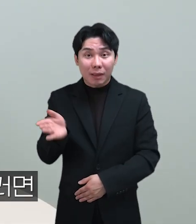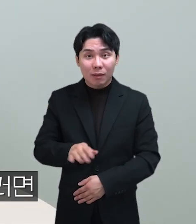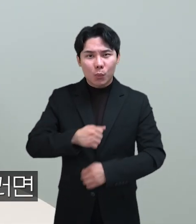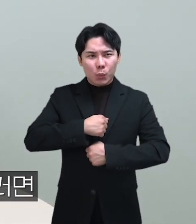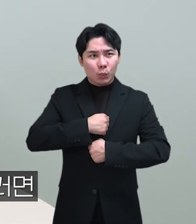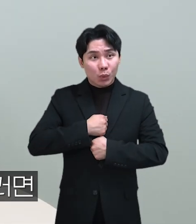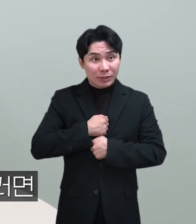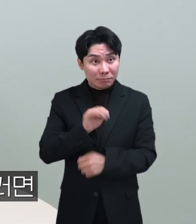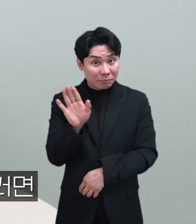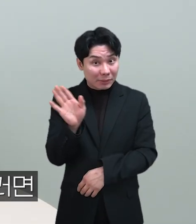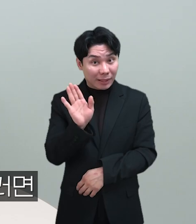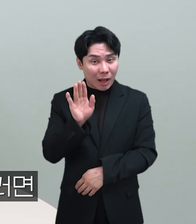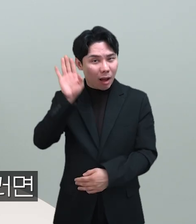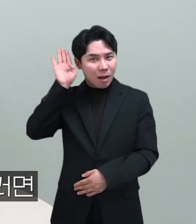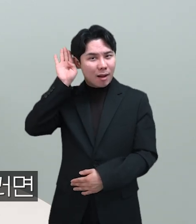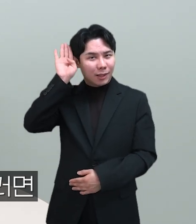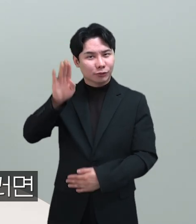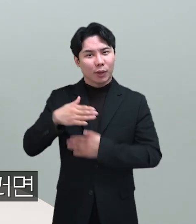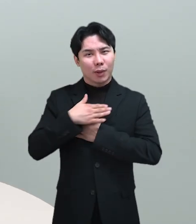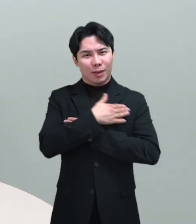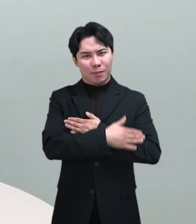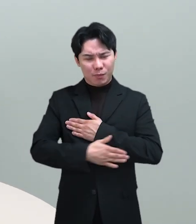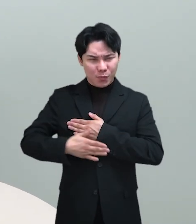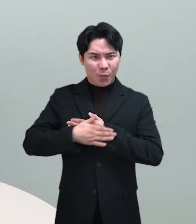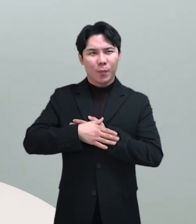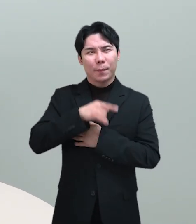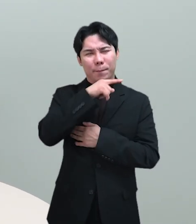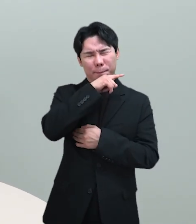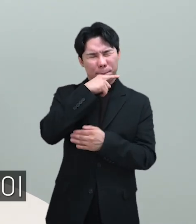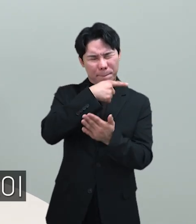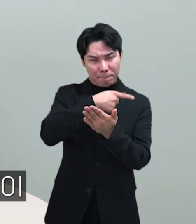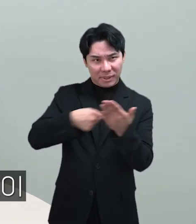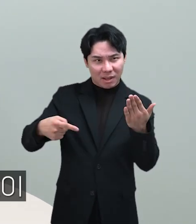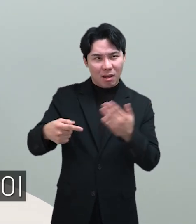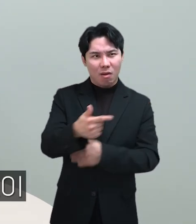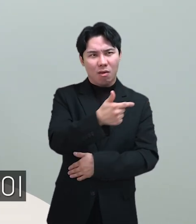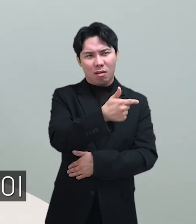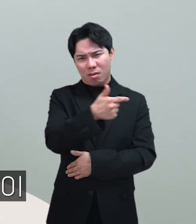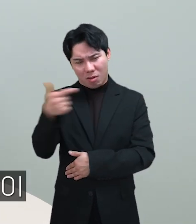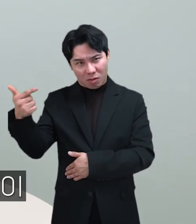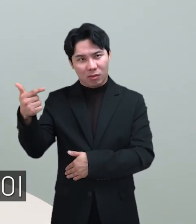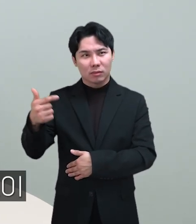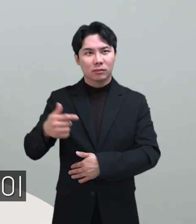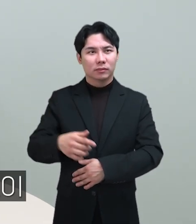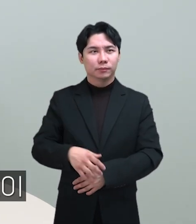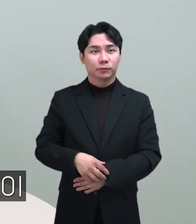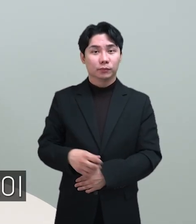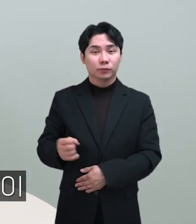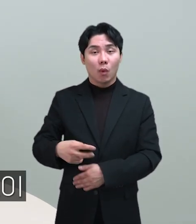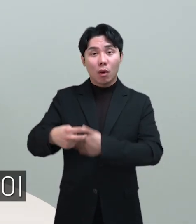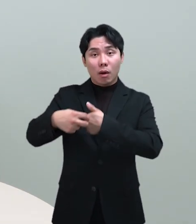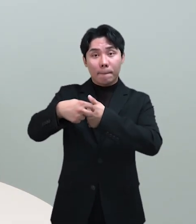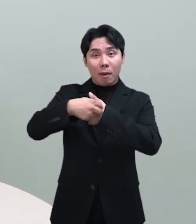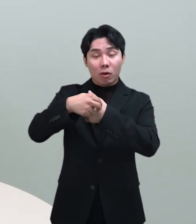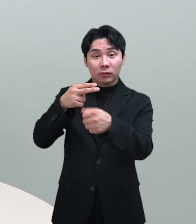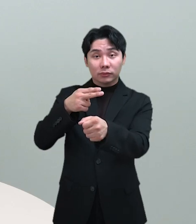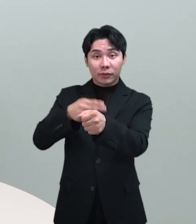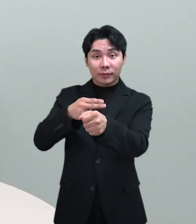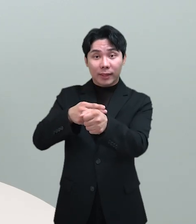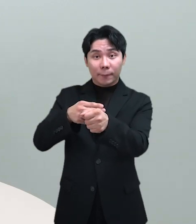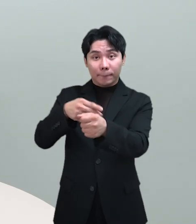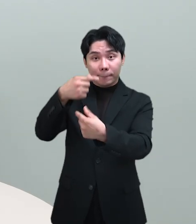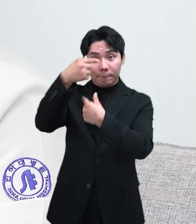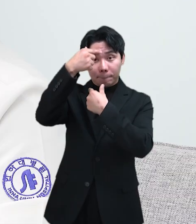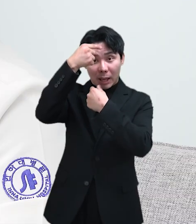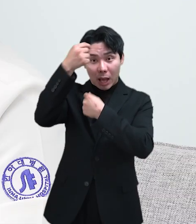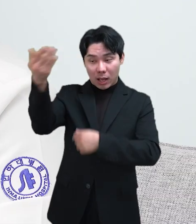실수로 잘못 몸에 들어오거나 그러면은 모든 걸 망칩니다. 그래서 그런 것들을 철저하게 피하는 것이 아주 좋을